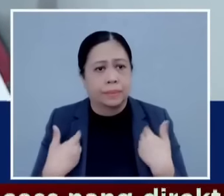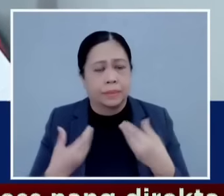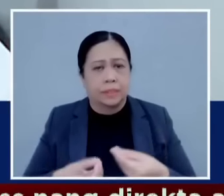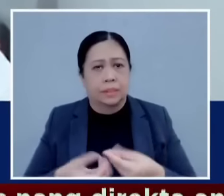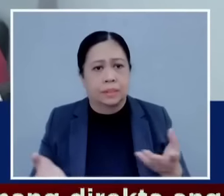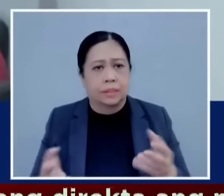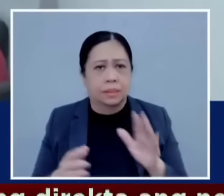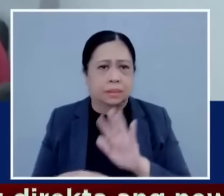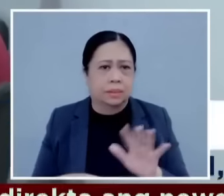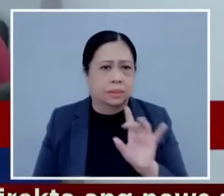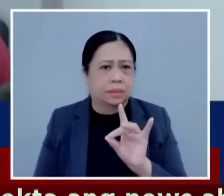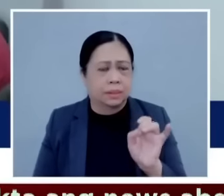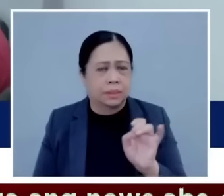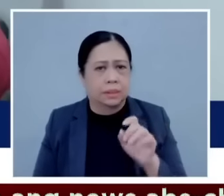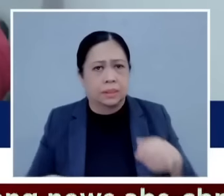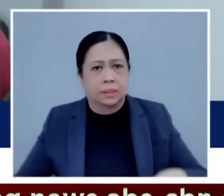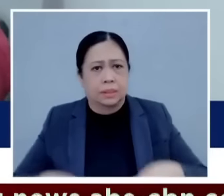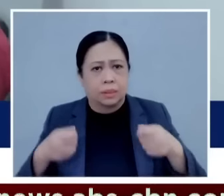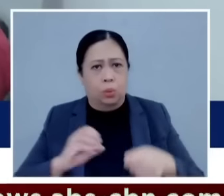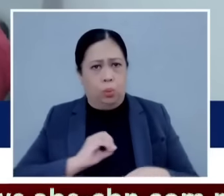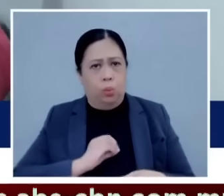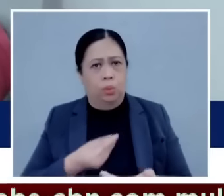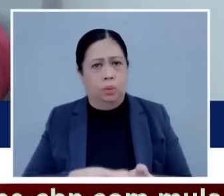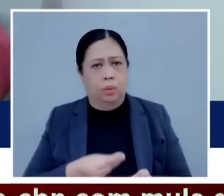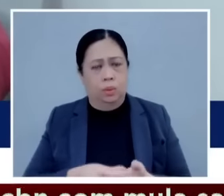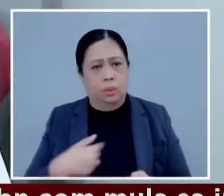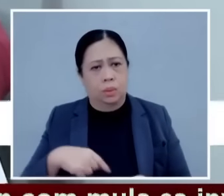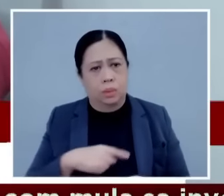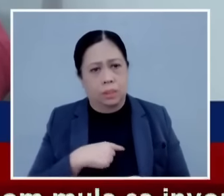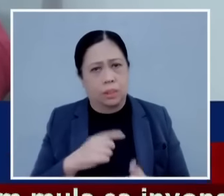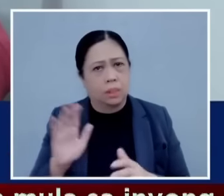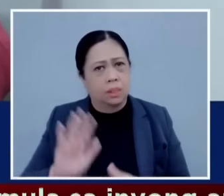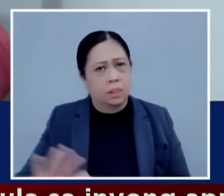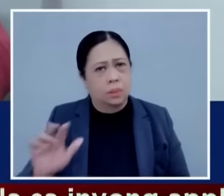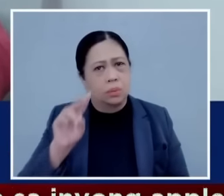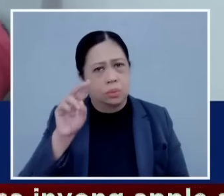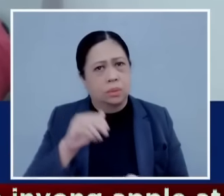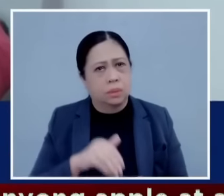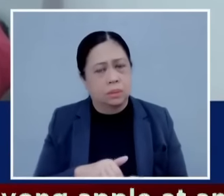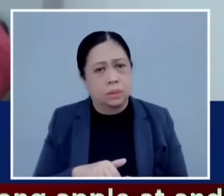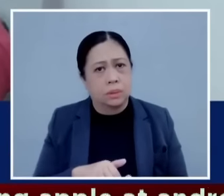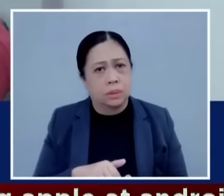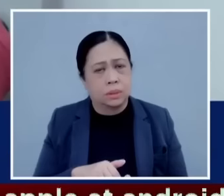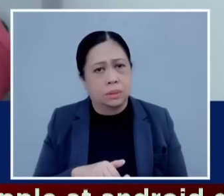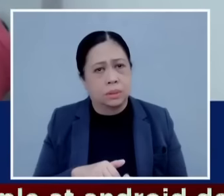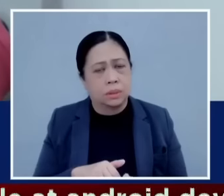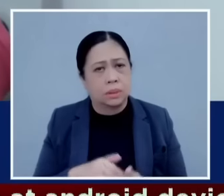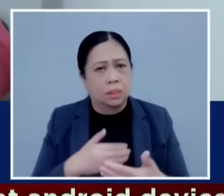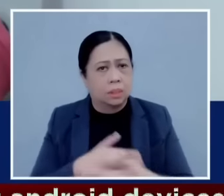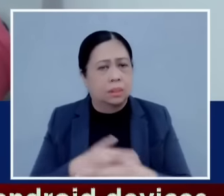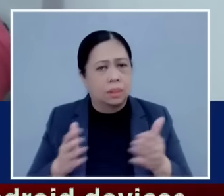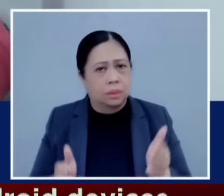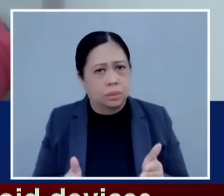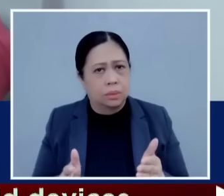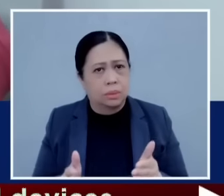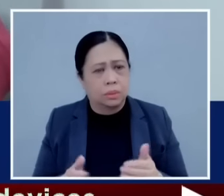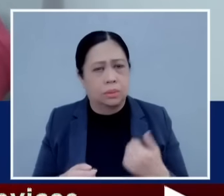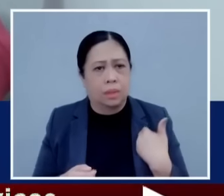more or less 800 sacks ng sariling pundo namin. May more or less 2,000 cartons of